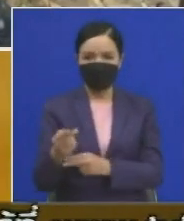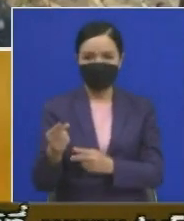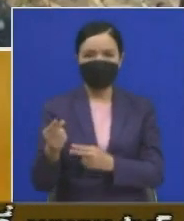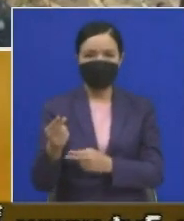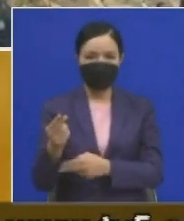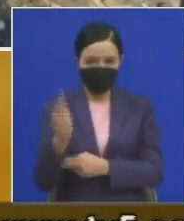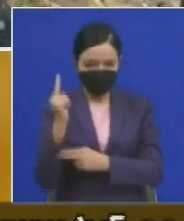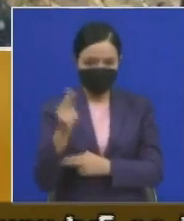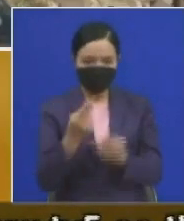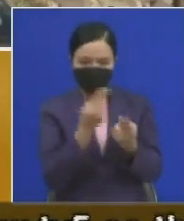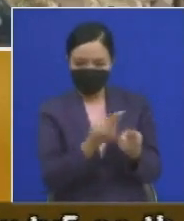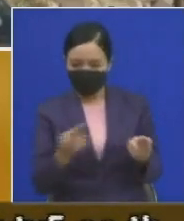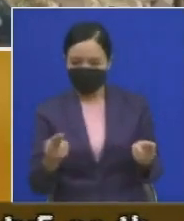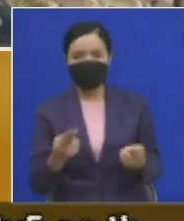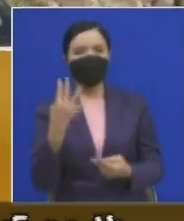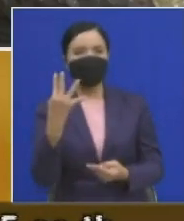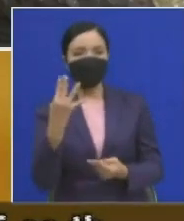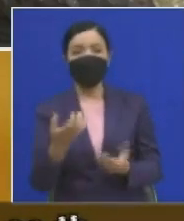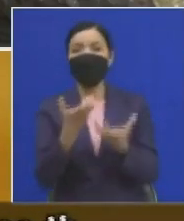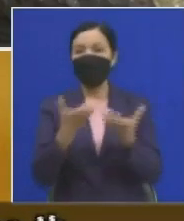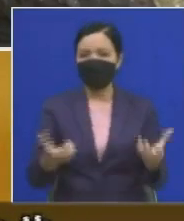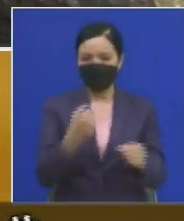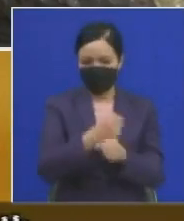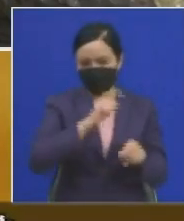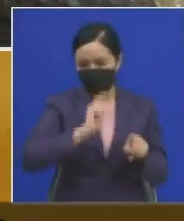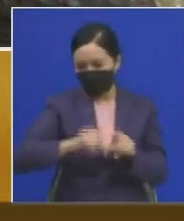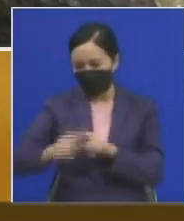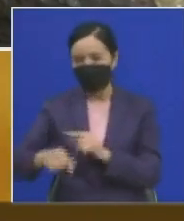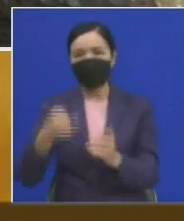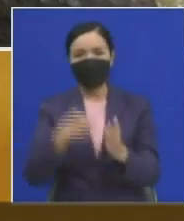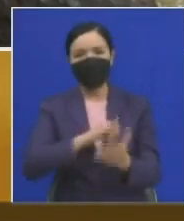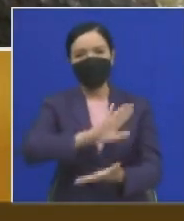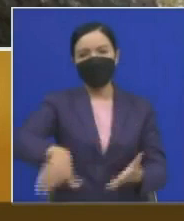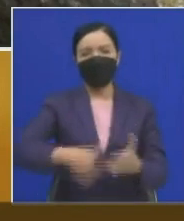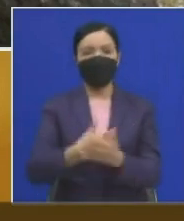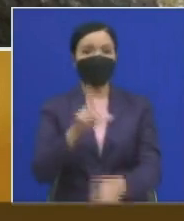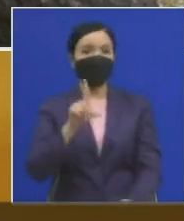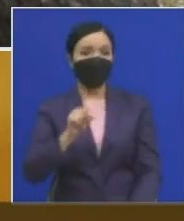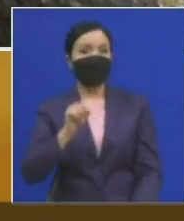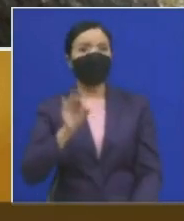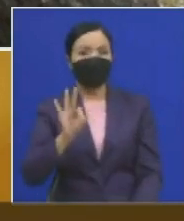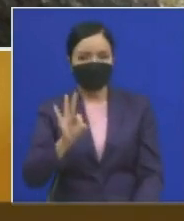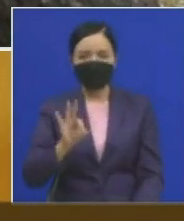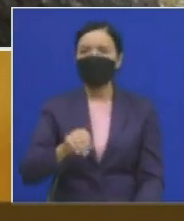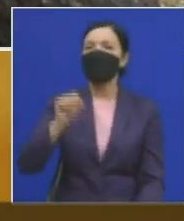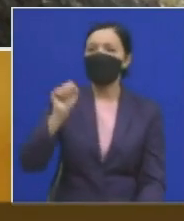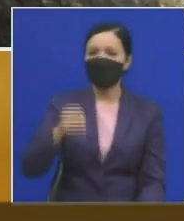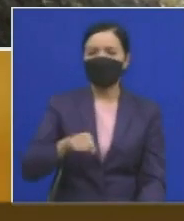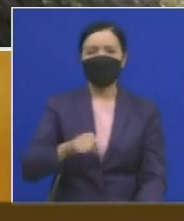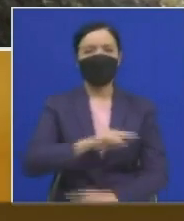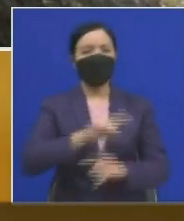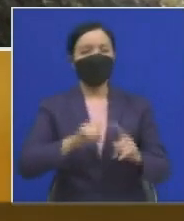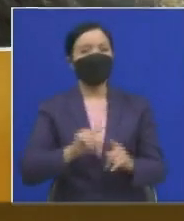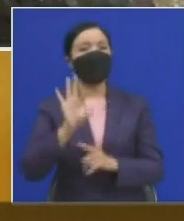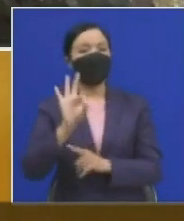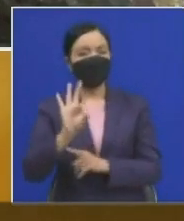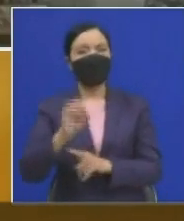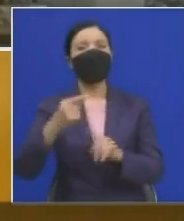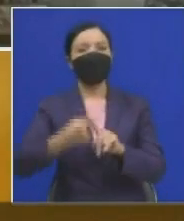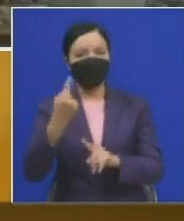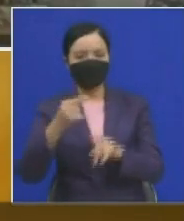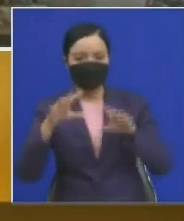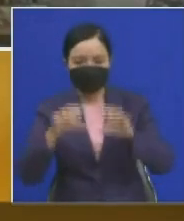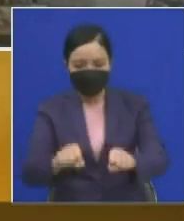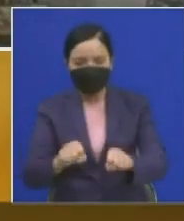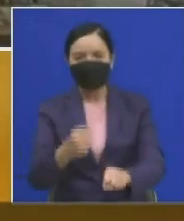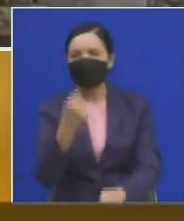ืน 4 กระบอบอุปกรณจกทำคผดอนอนอีก รวม 29 รายการนั่นคอเหุกณวที่ 9 มกรา จับใครไม่ได้